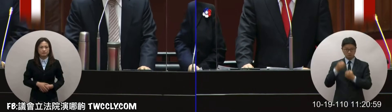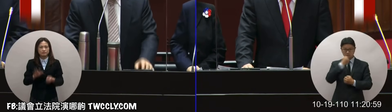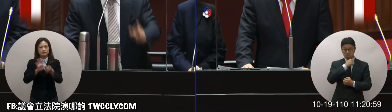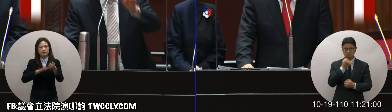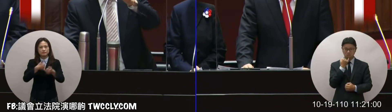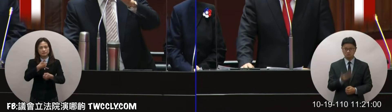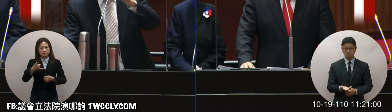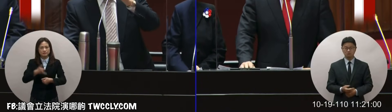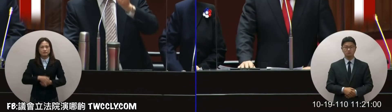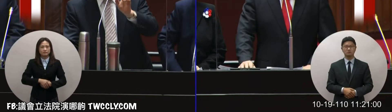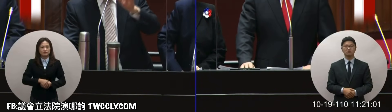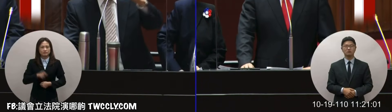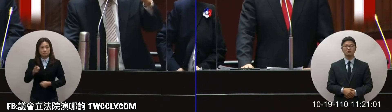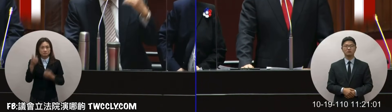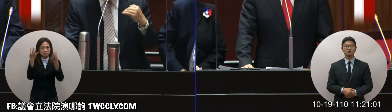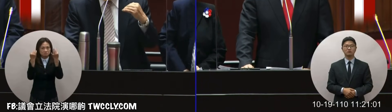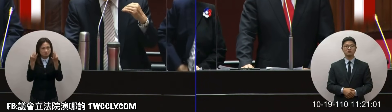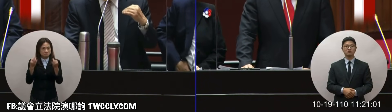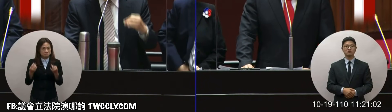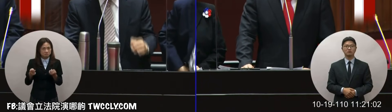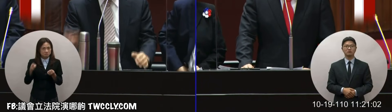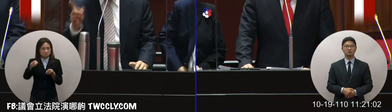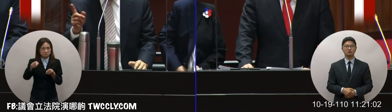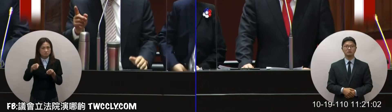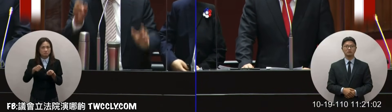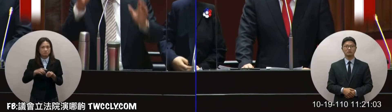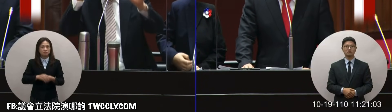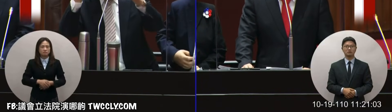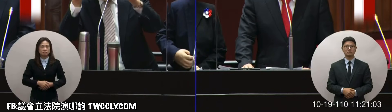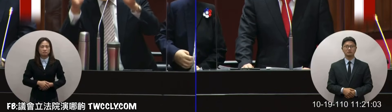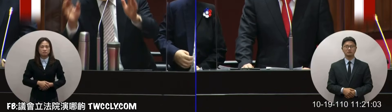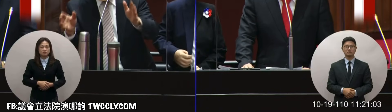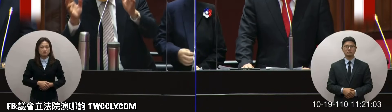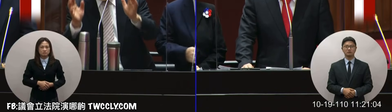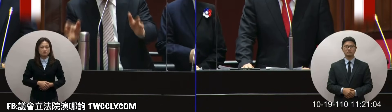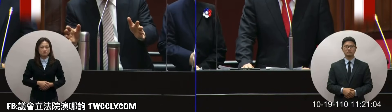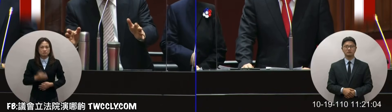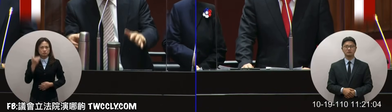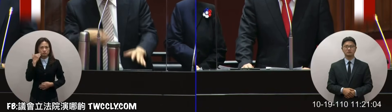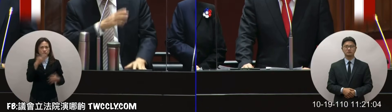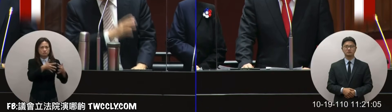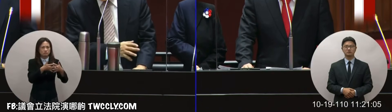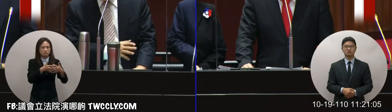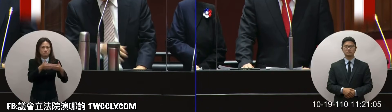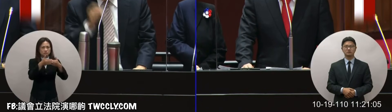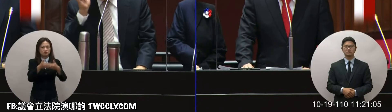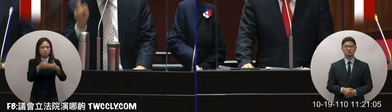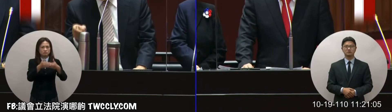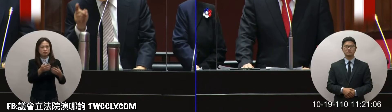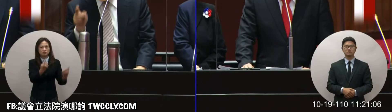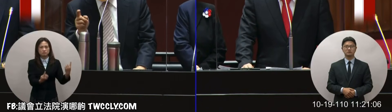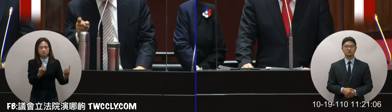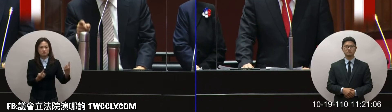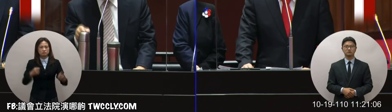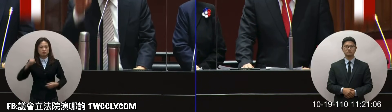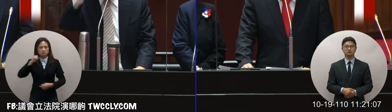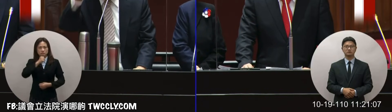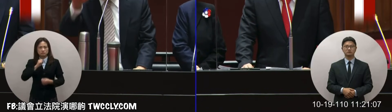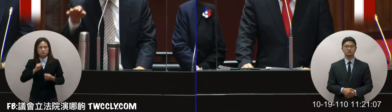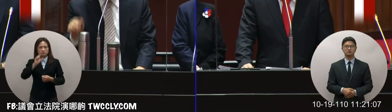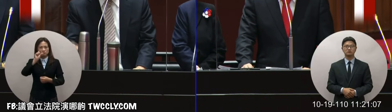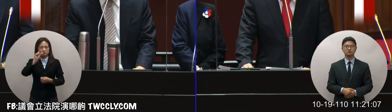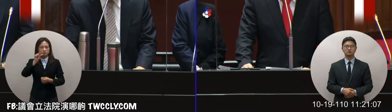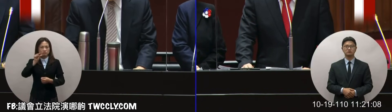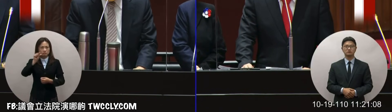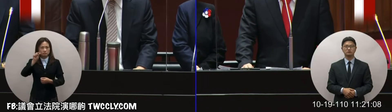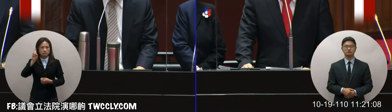员，你那个数字引述这一个方面，其实如果比较美国、中国，台湾占 GDP 的比例实在